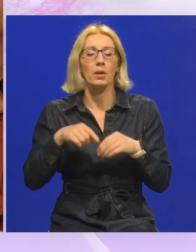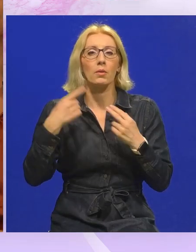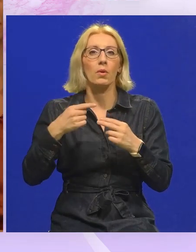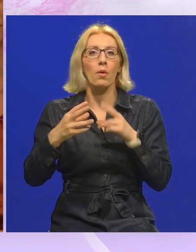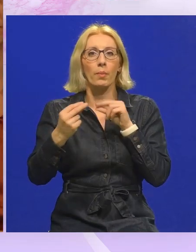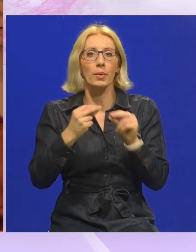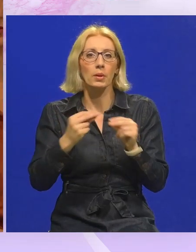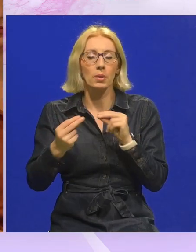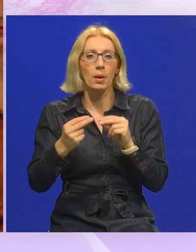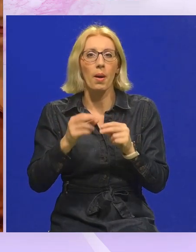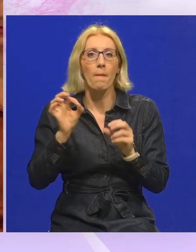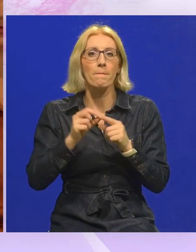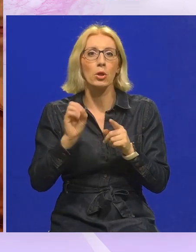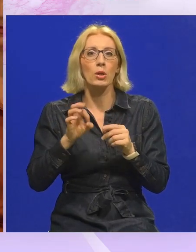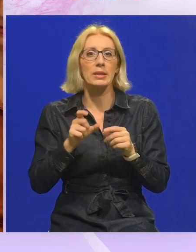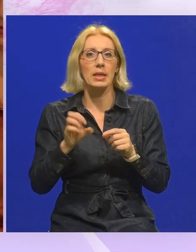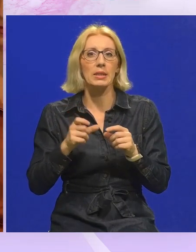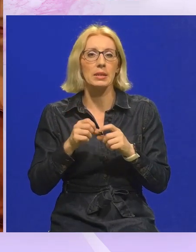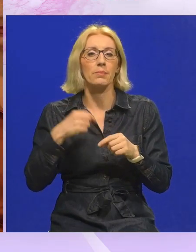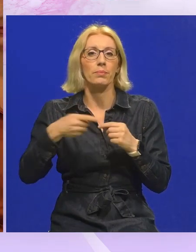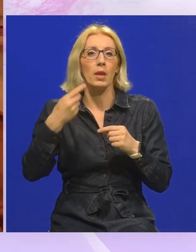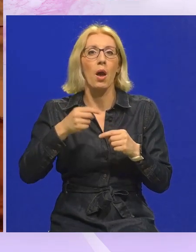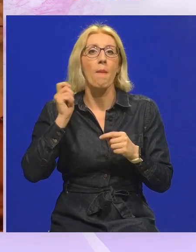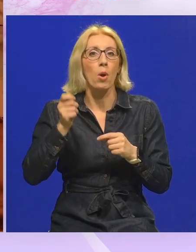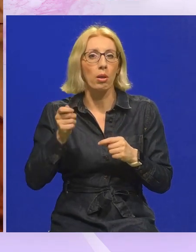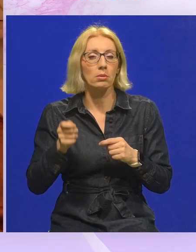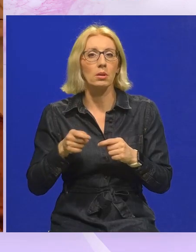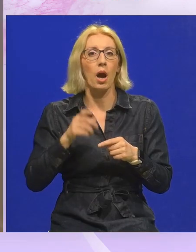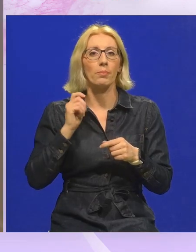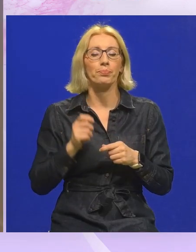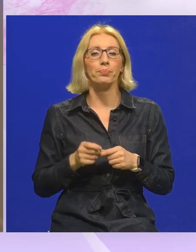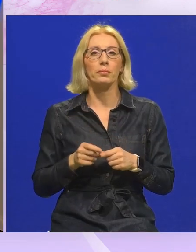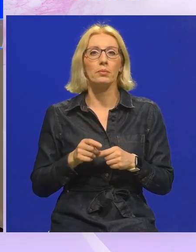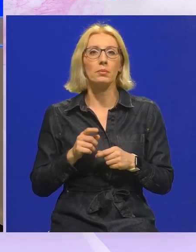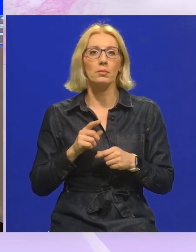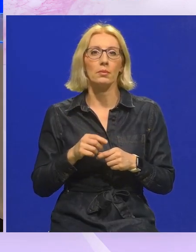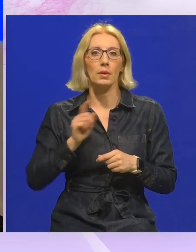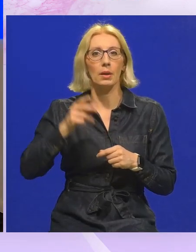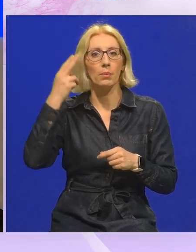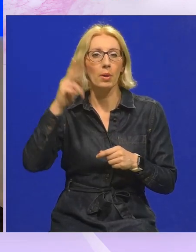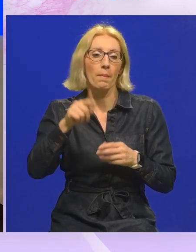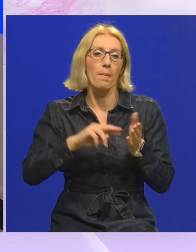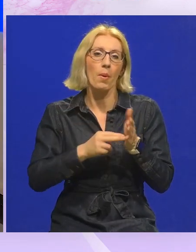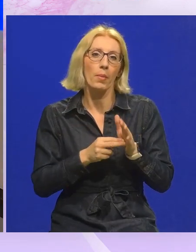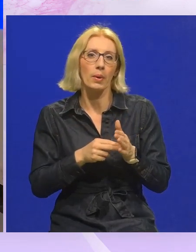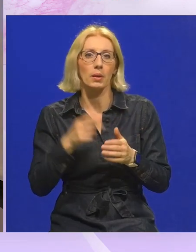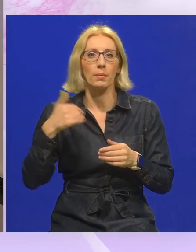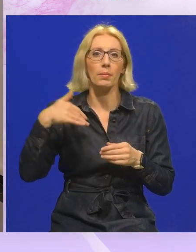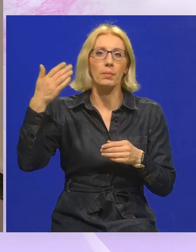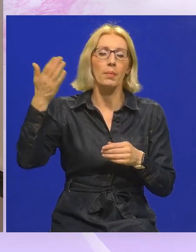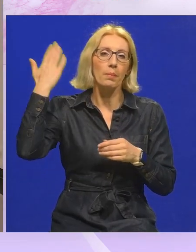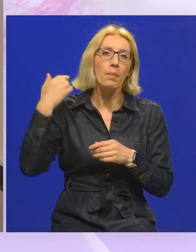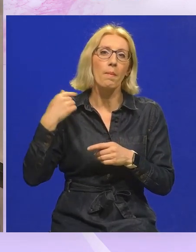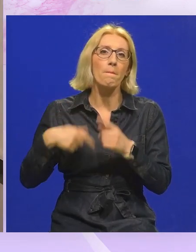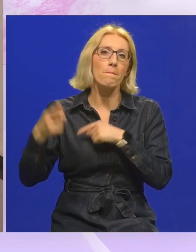zagovaračkim procesom, s obzirom da postojeće kulturne politike uglavnom ne prepoznaju taj problem, makar je tako bilo u